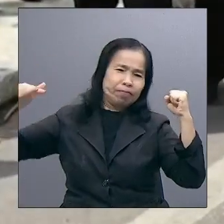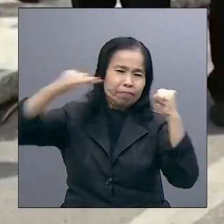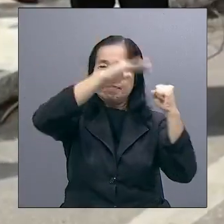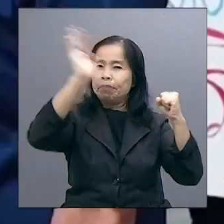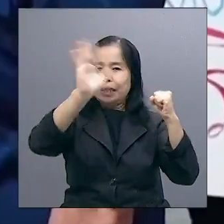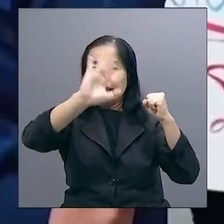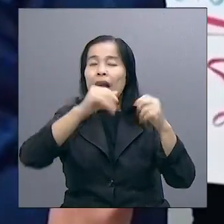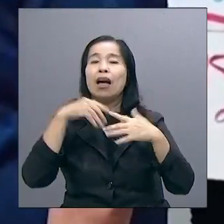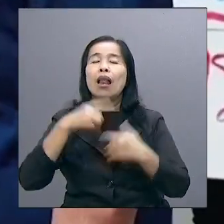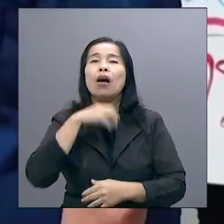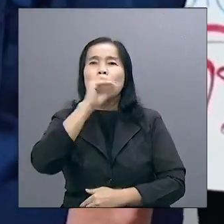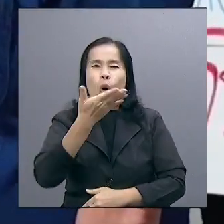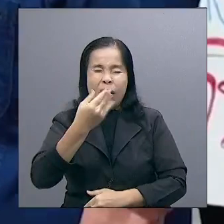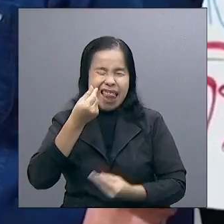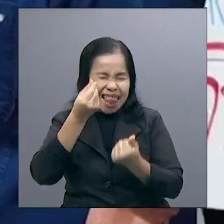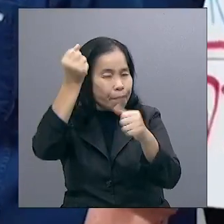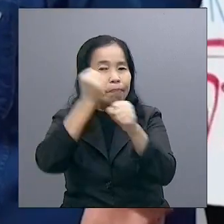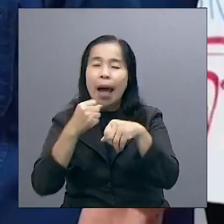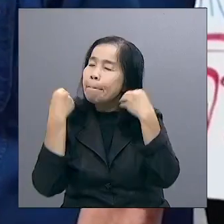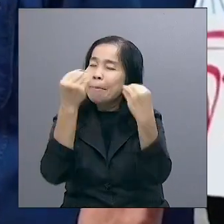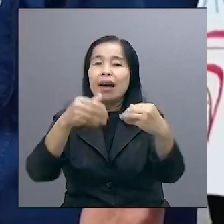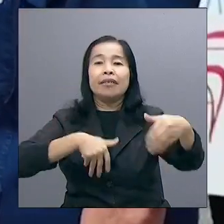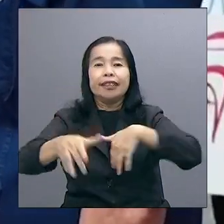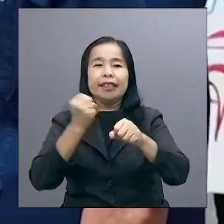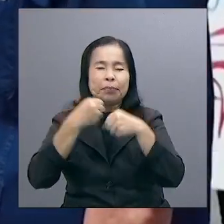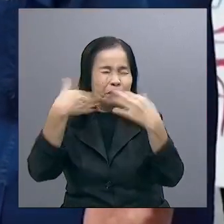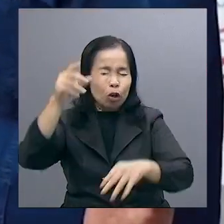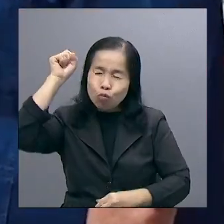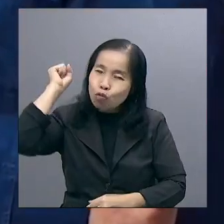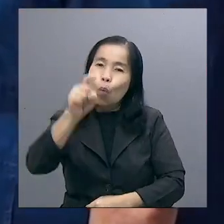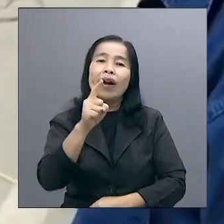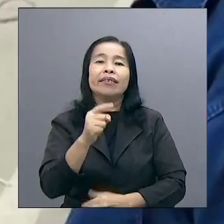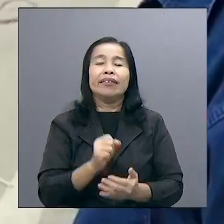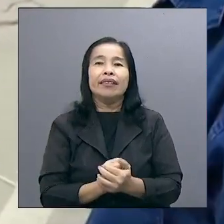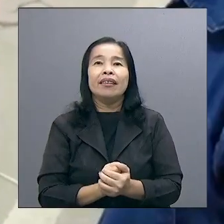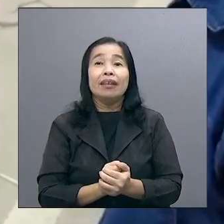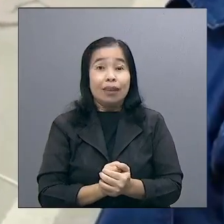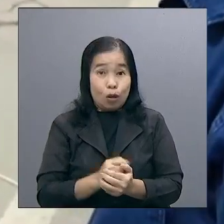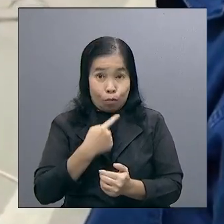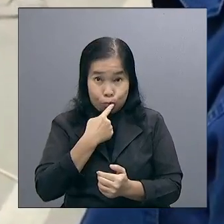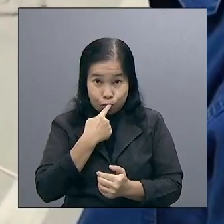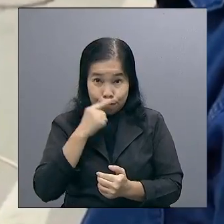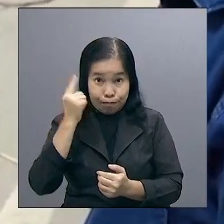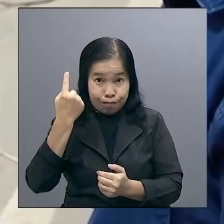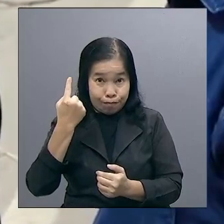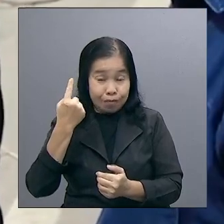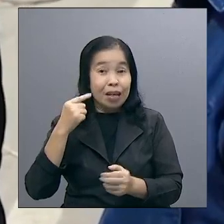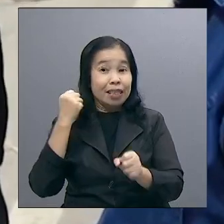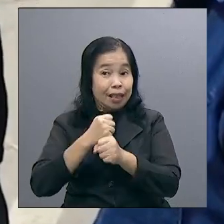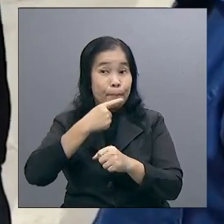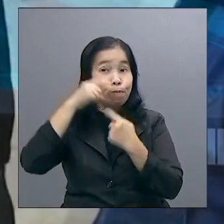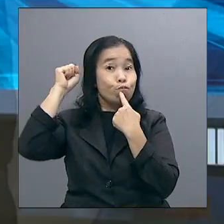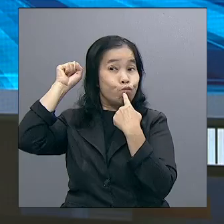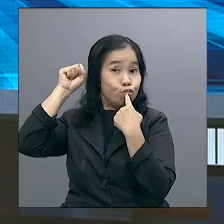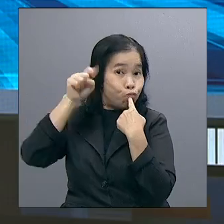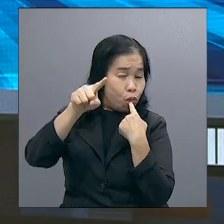พร้มกรับปากวาเดี๋ยจะรีบดำเิการซอมแซมให้แล้เสร็จอย่างเร่งด่วนคผชมขาย้ำกอทีนึงบางคนแอยู่ใพื้นที่